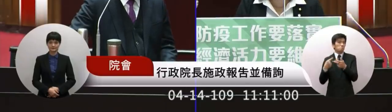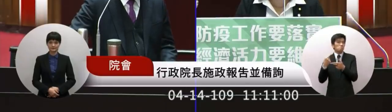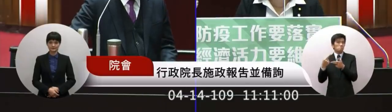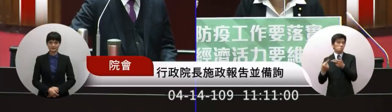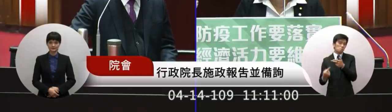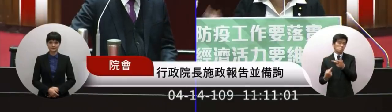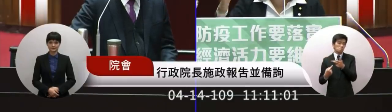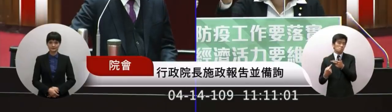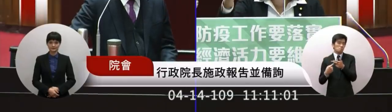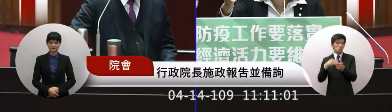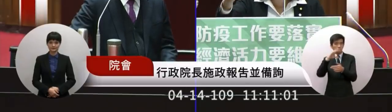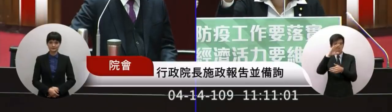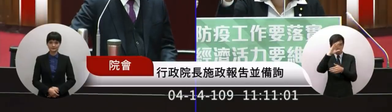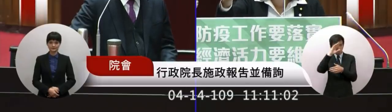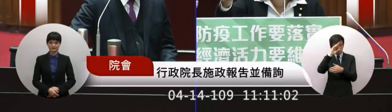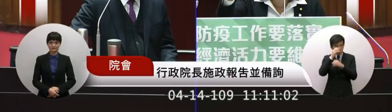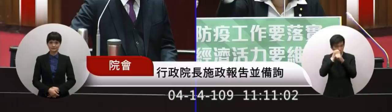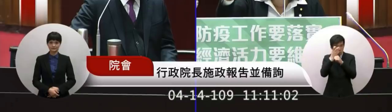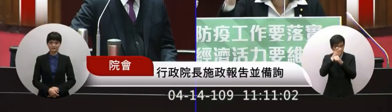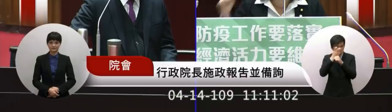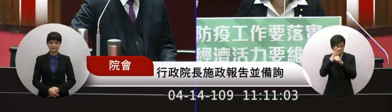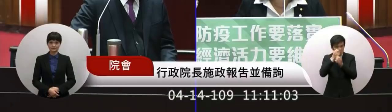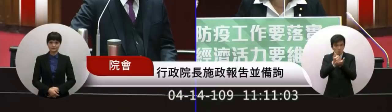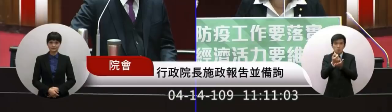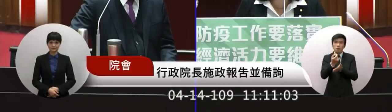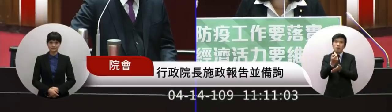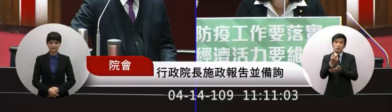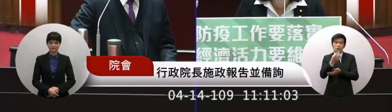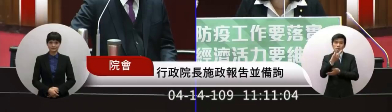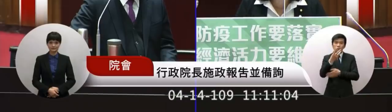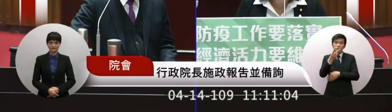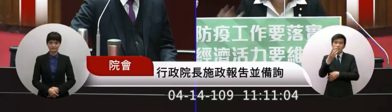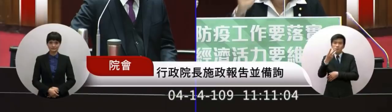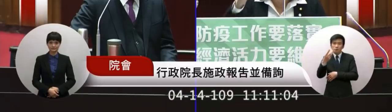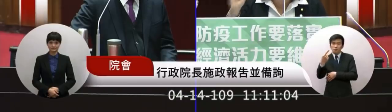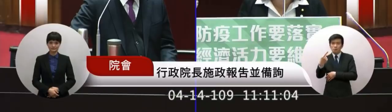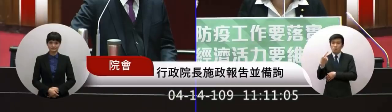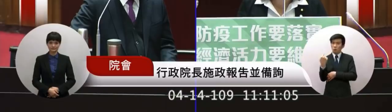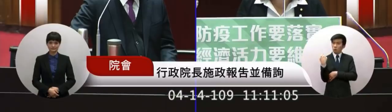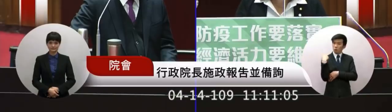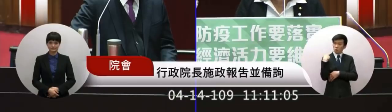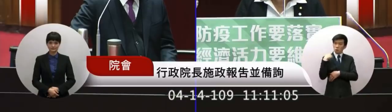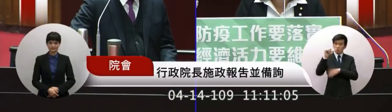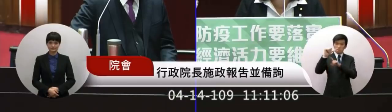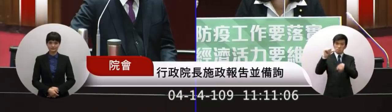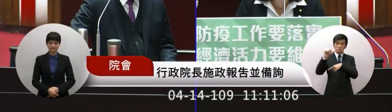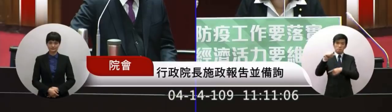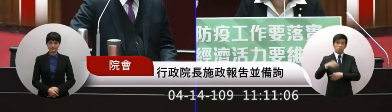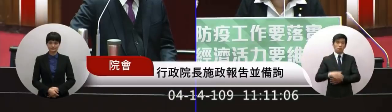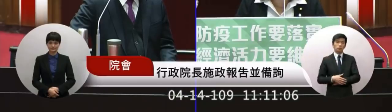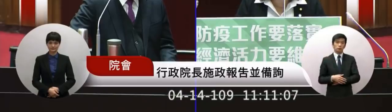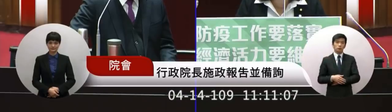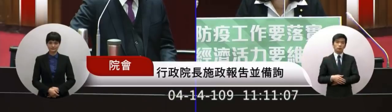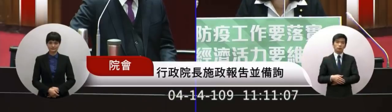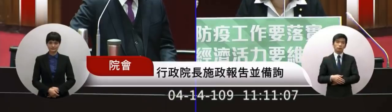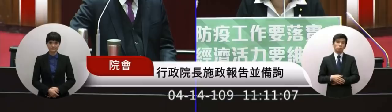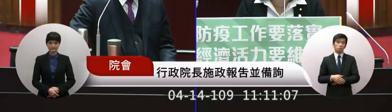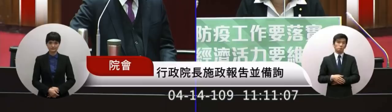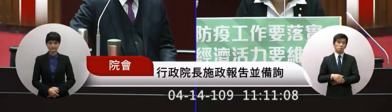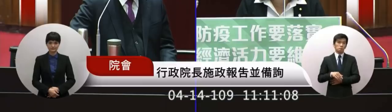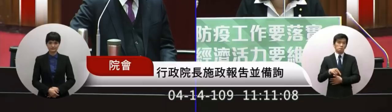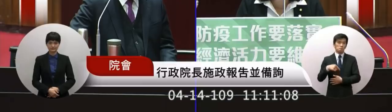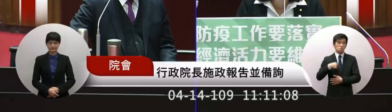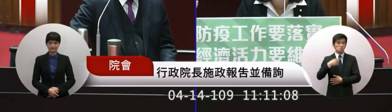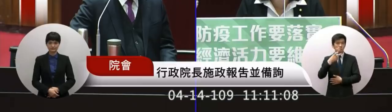各位數位都三個兩個一個九個九個在這裡面我